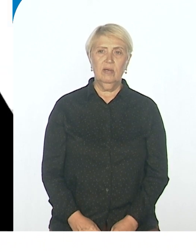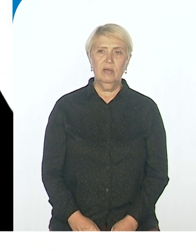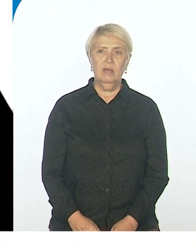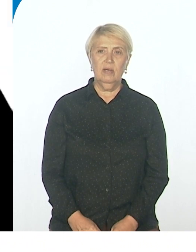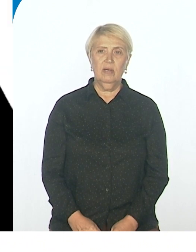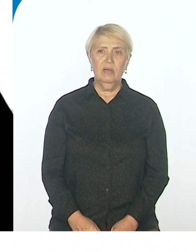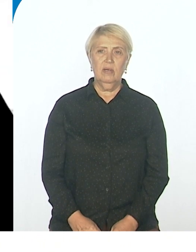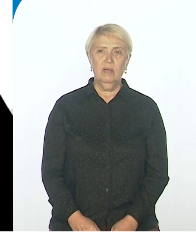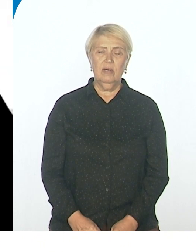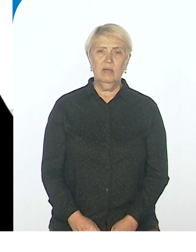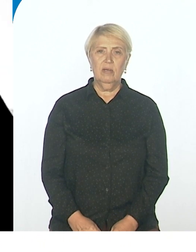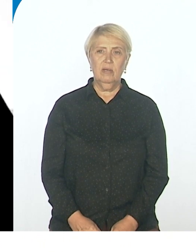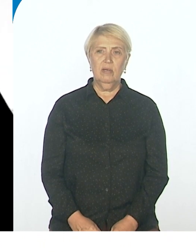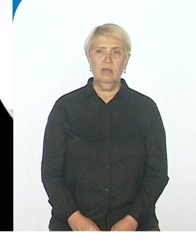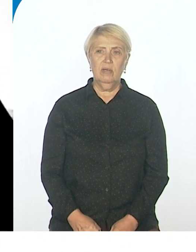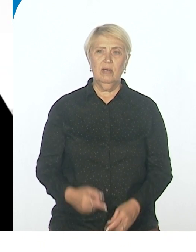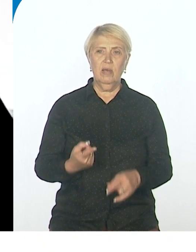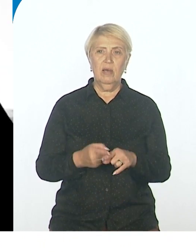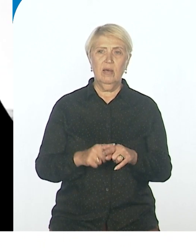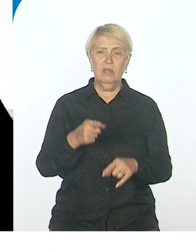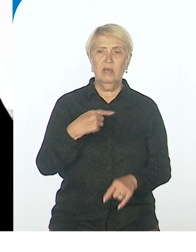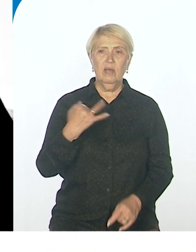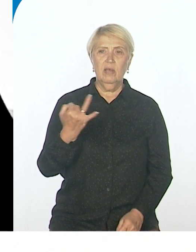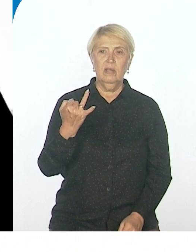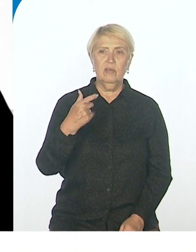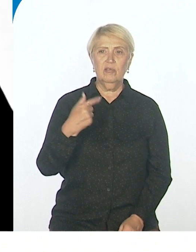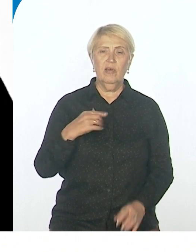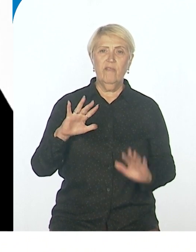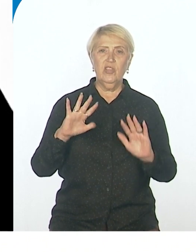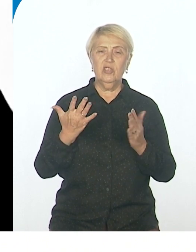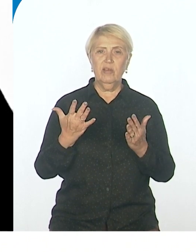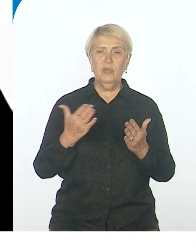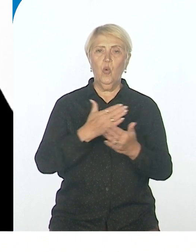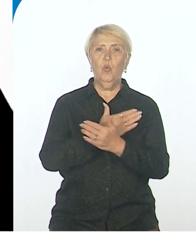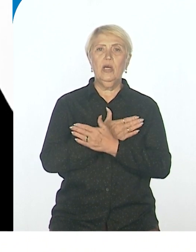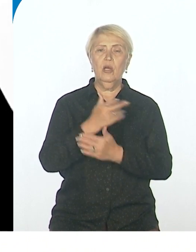Кстати, это очень частая история, когда у экстрасенсов почему-то внезапно умирают мужья.